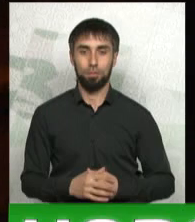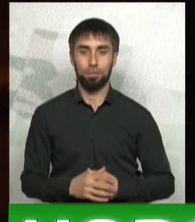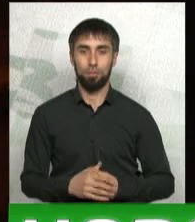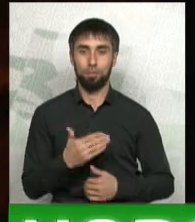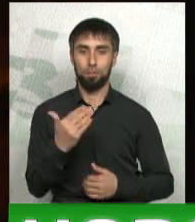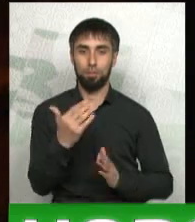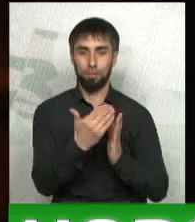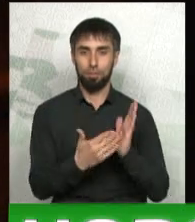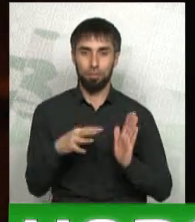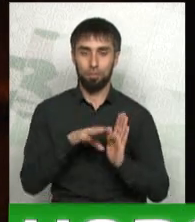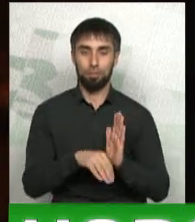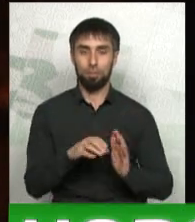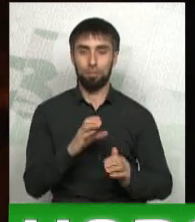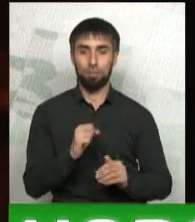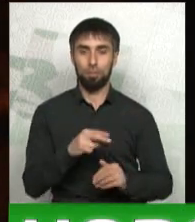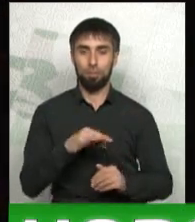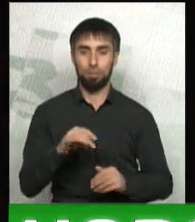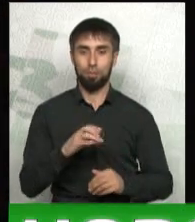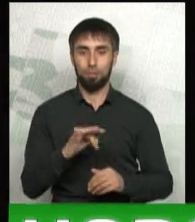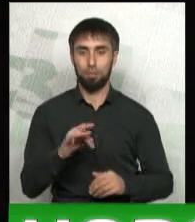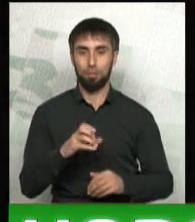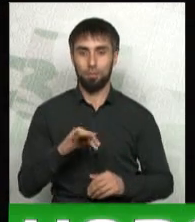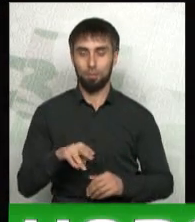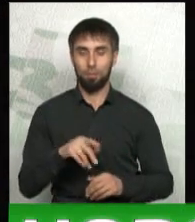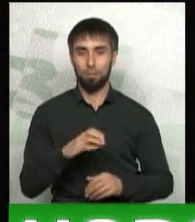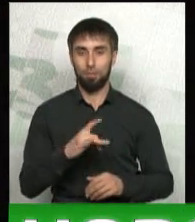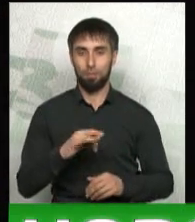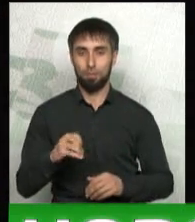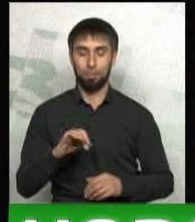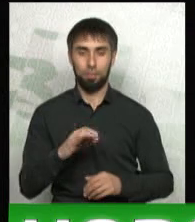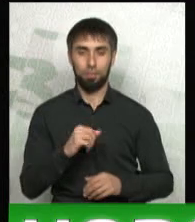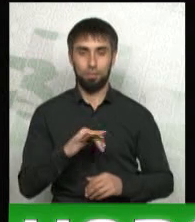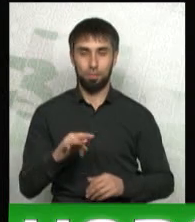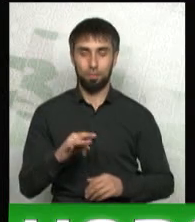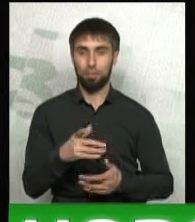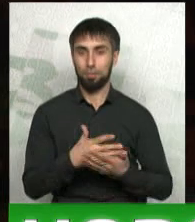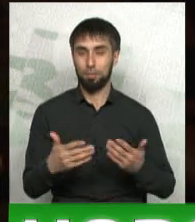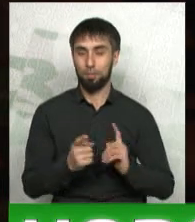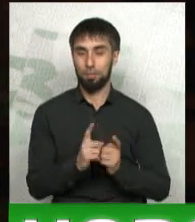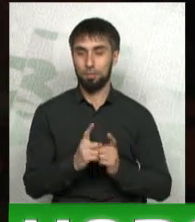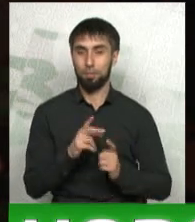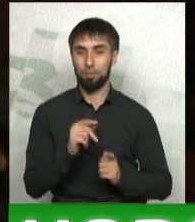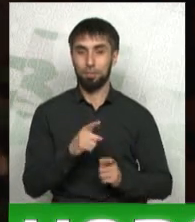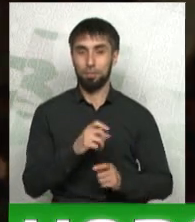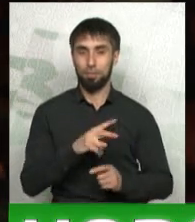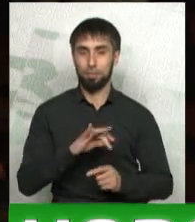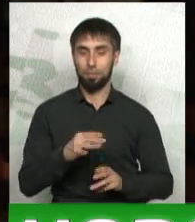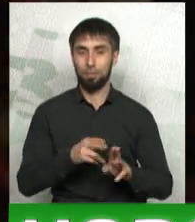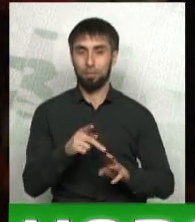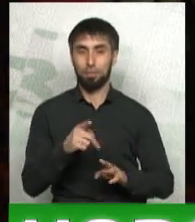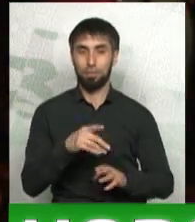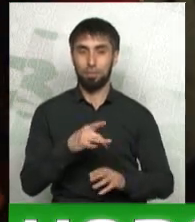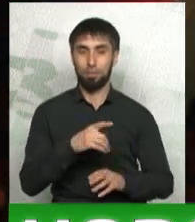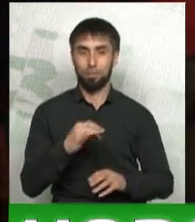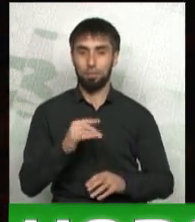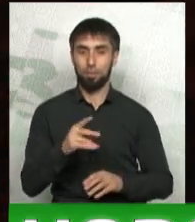В их перечень входит Сепент, Сабен, Сир, Сиб, Серке, Сатар, Синджит. Все это переводится как «зелень пророченных зерен». Для